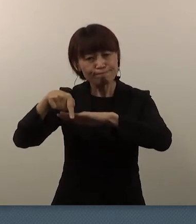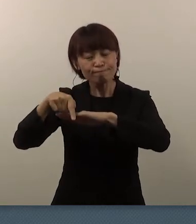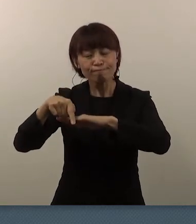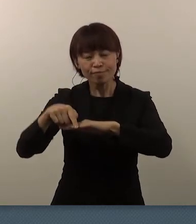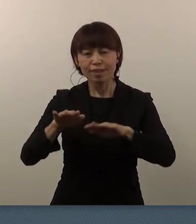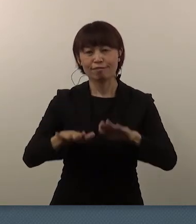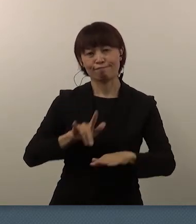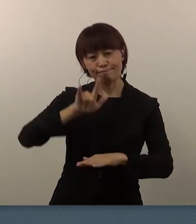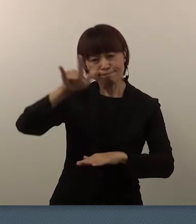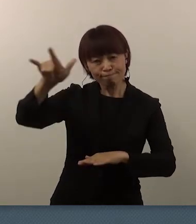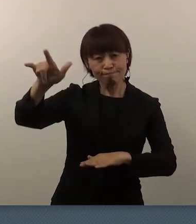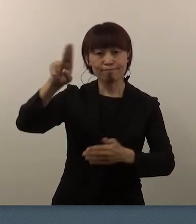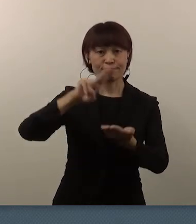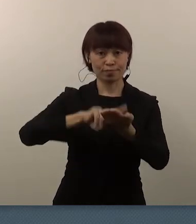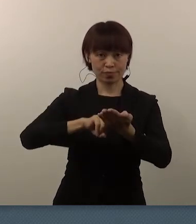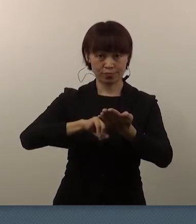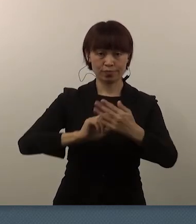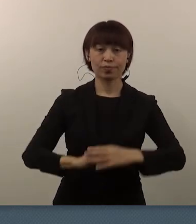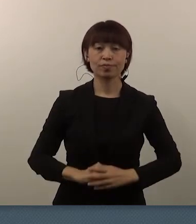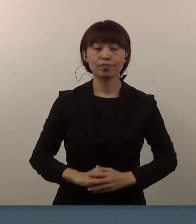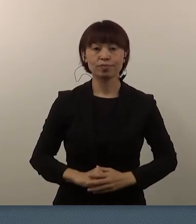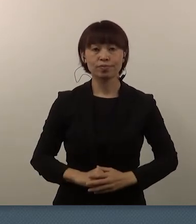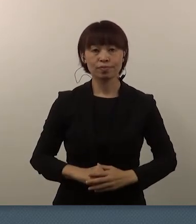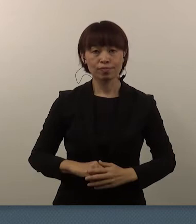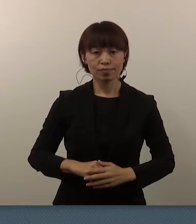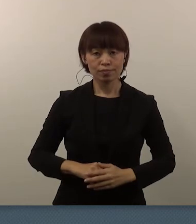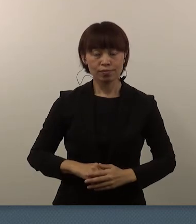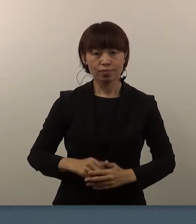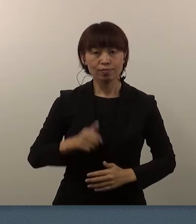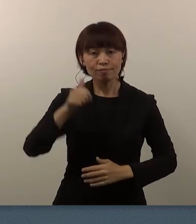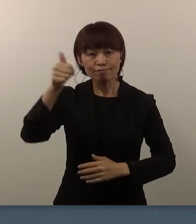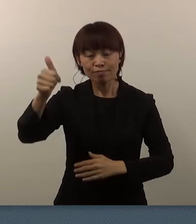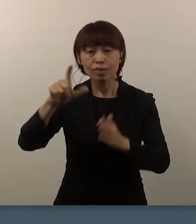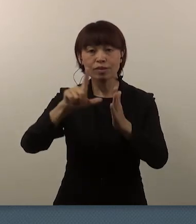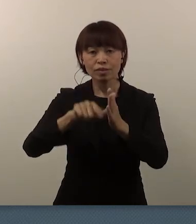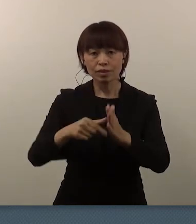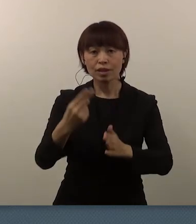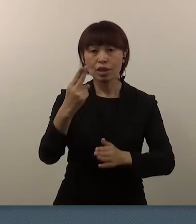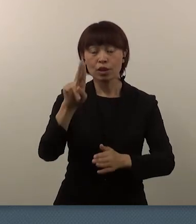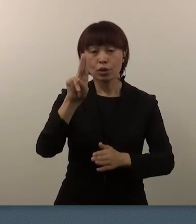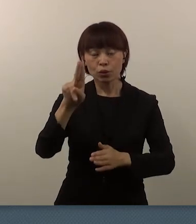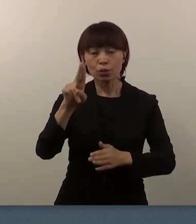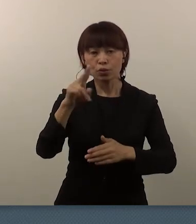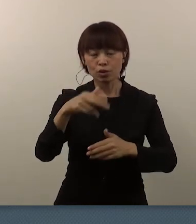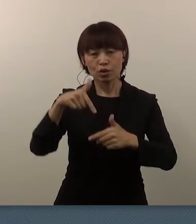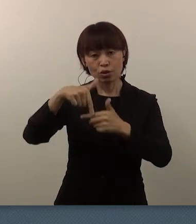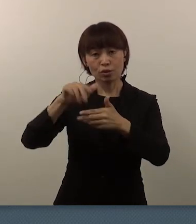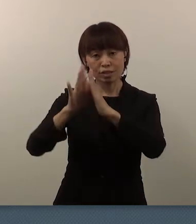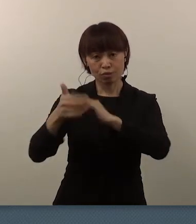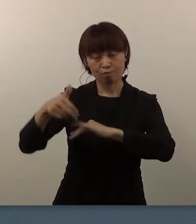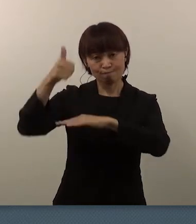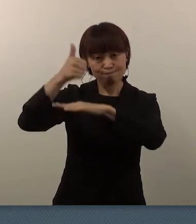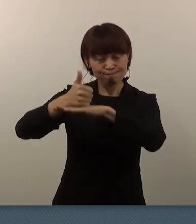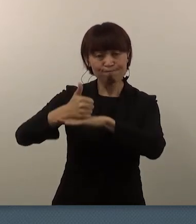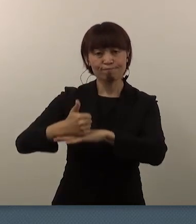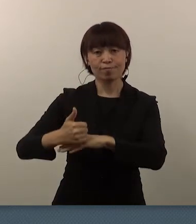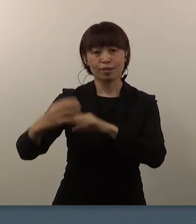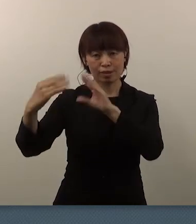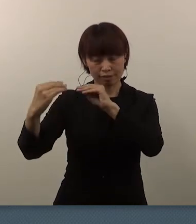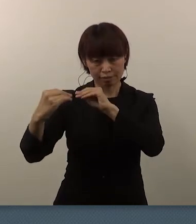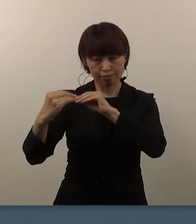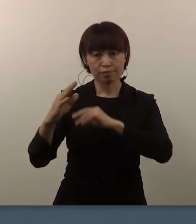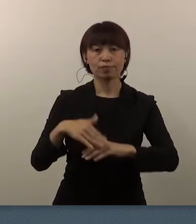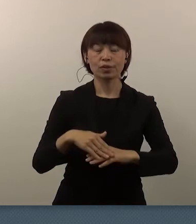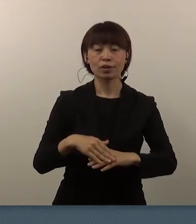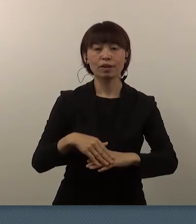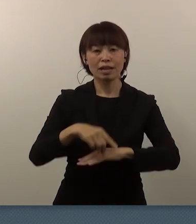ります。現地では党一軍遼寧省庁との会談や本県施策に関する講